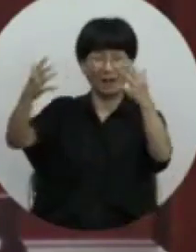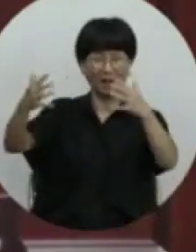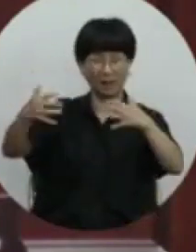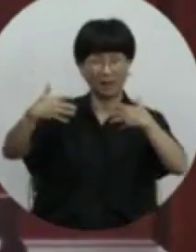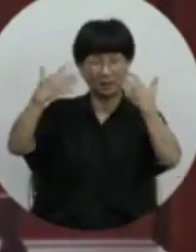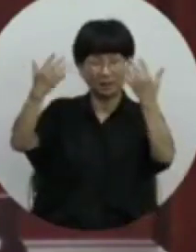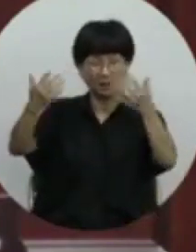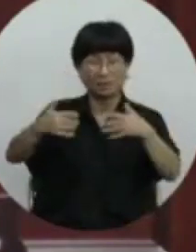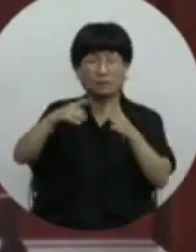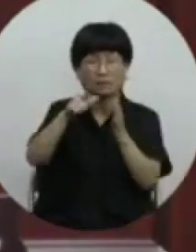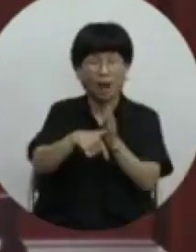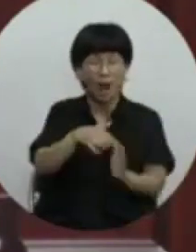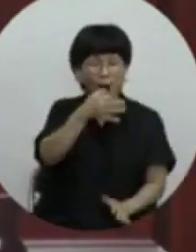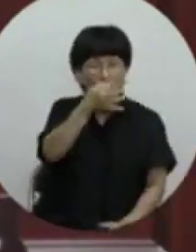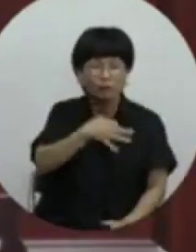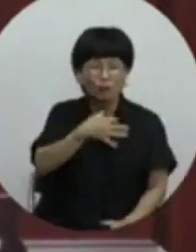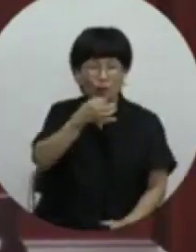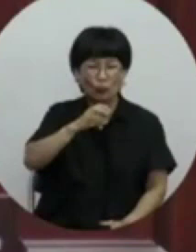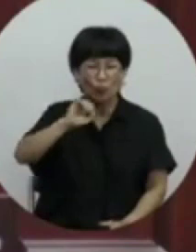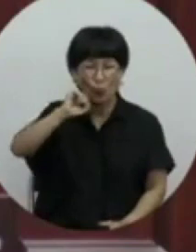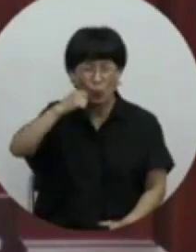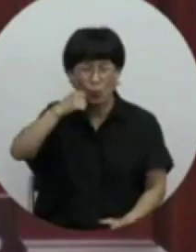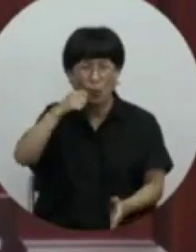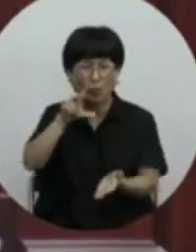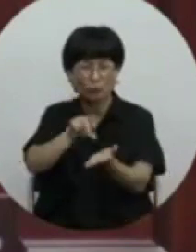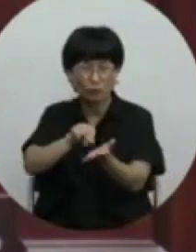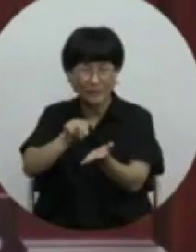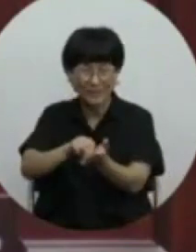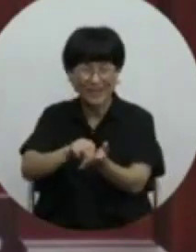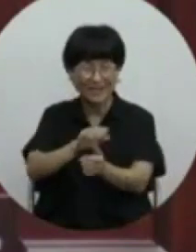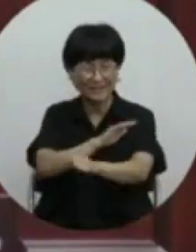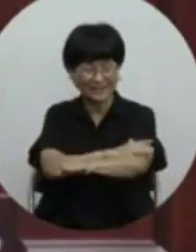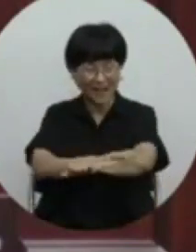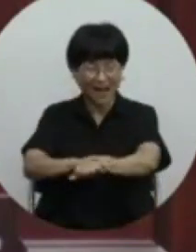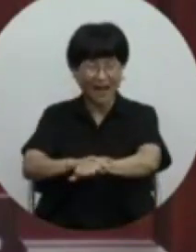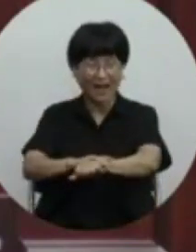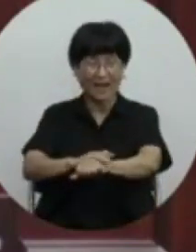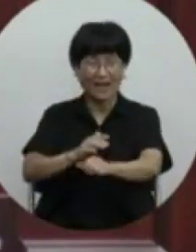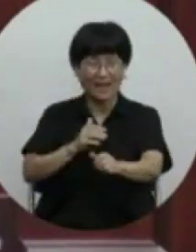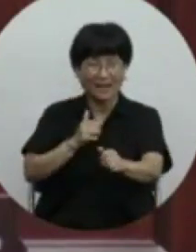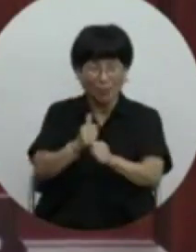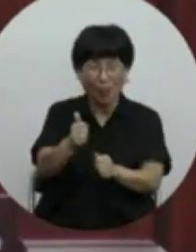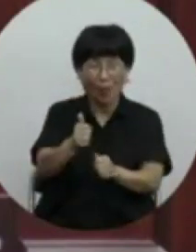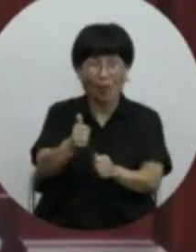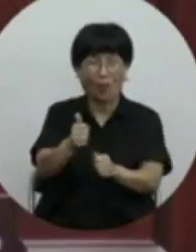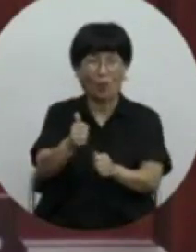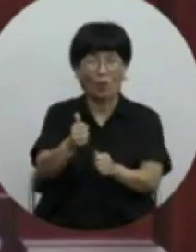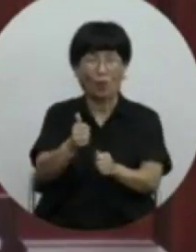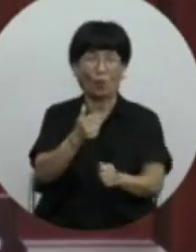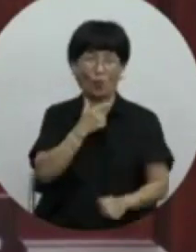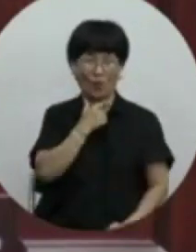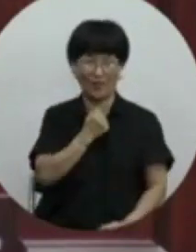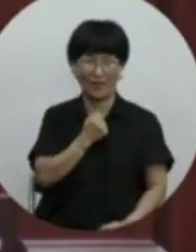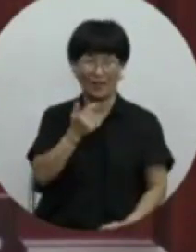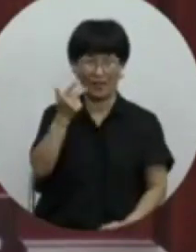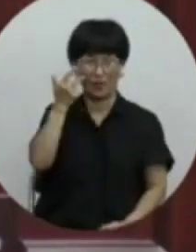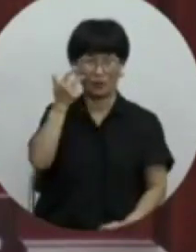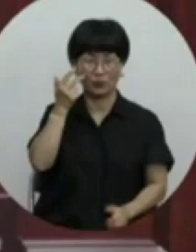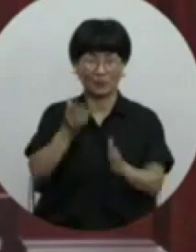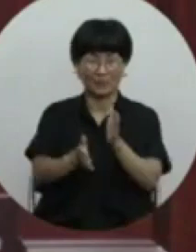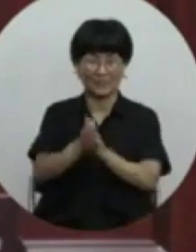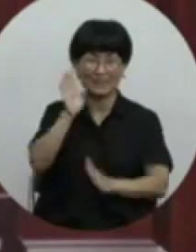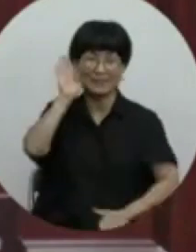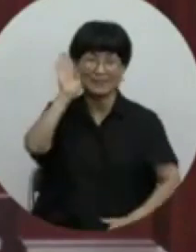우리를 힘들게 하는 모든 것들을 우리 모두가 슬기롭게 이겨나갈 수 있기를 기대하며 여주시의 미래를